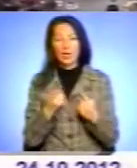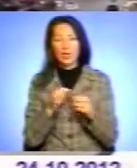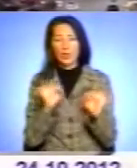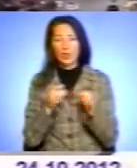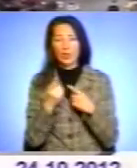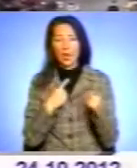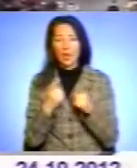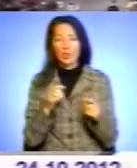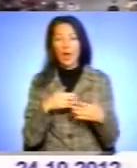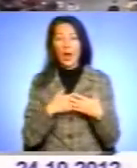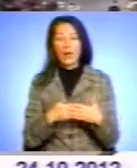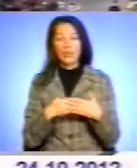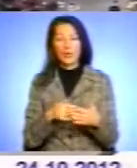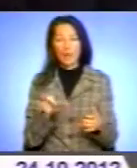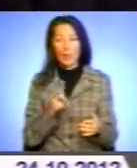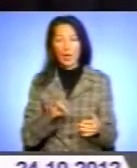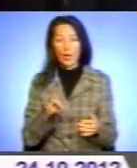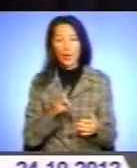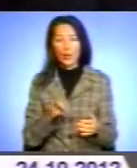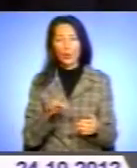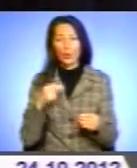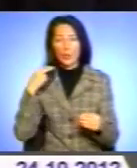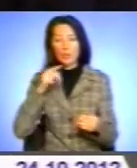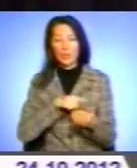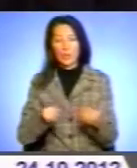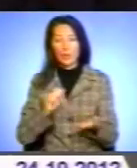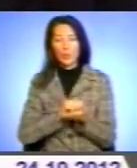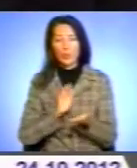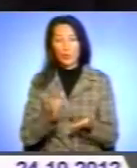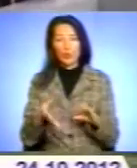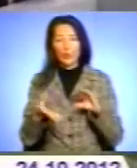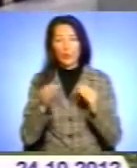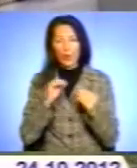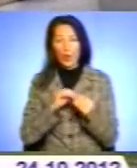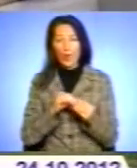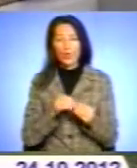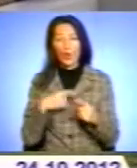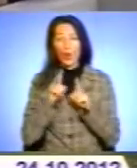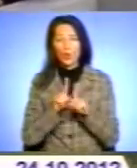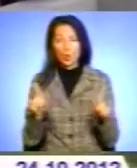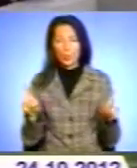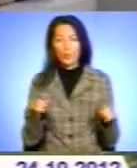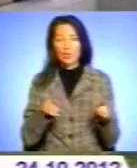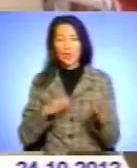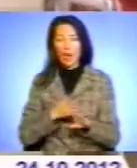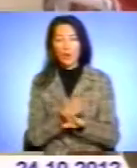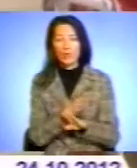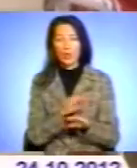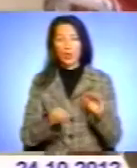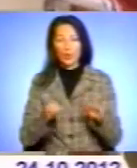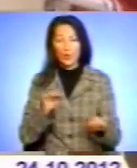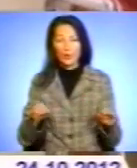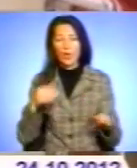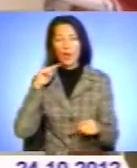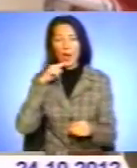адміністративно-господарським активом регіону. Президент підкреслив, в документі будуть враховані і особливості географічного розташування, і місцева структура економіки, і перспективи